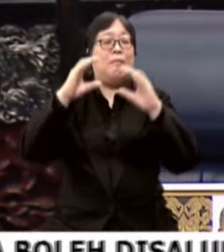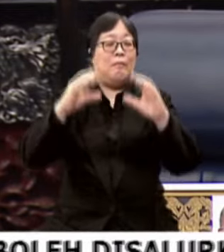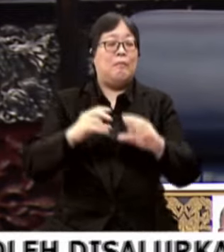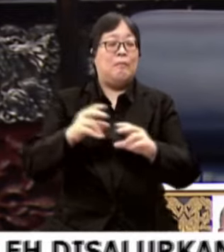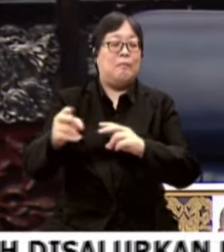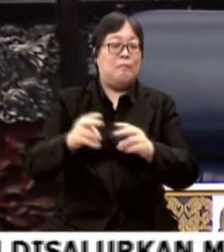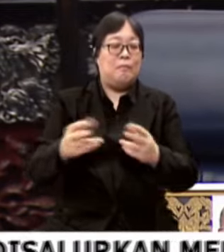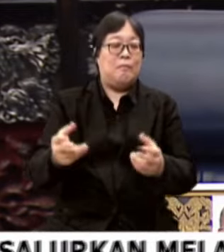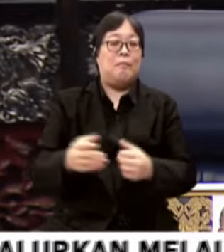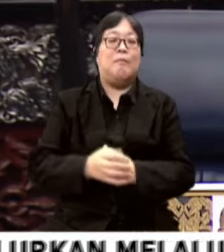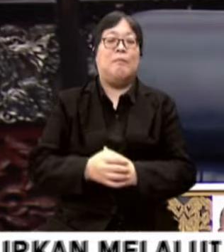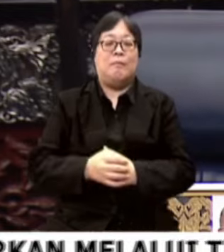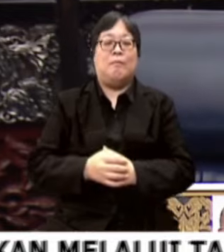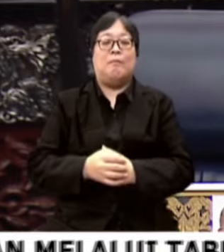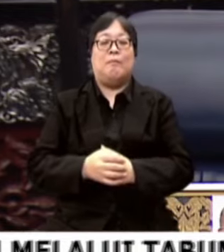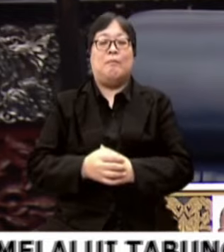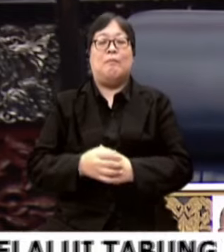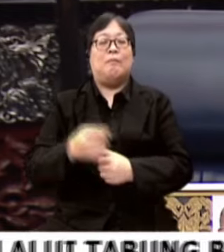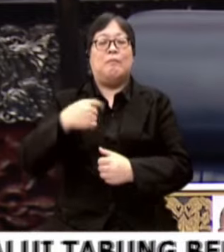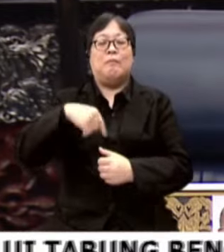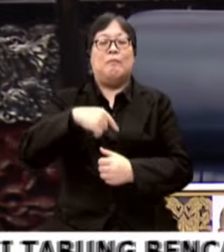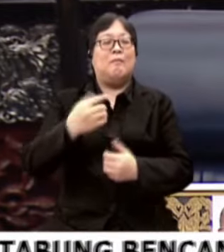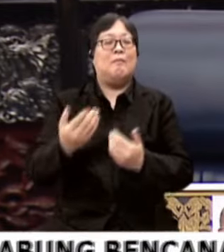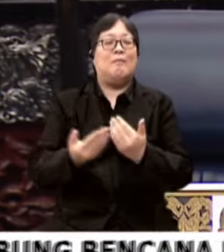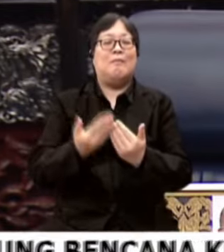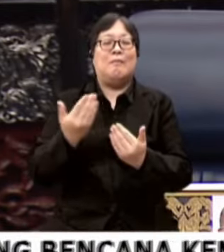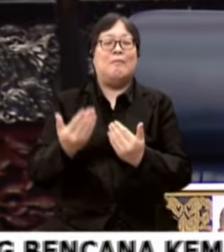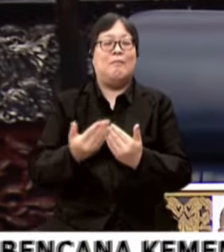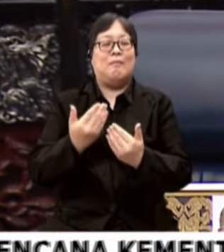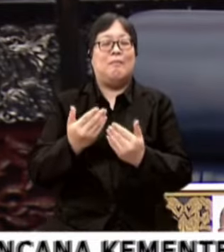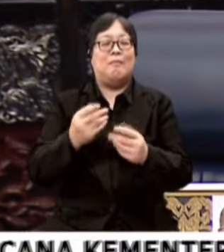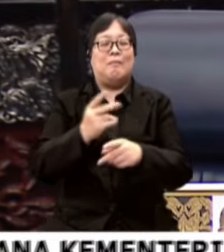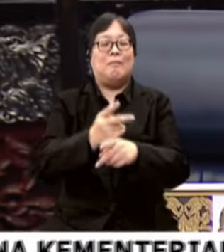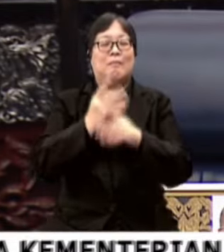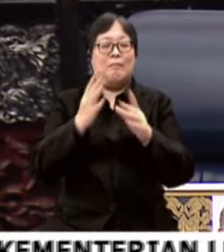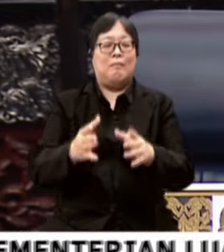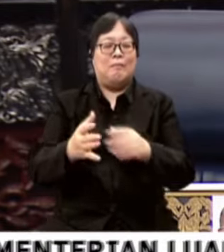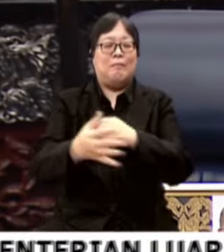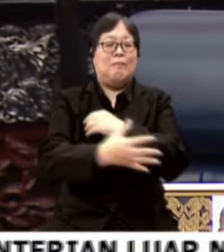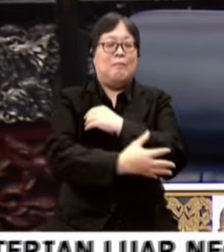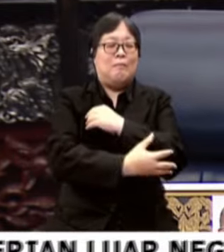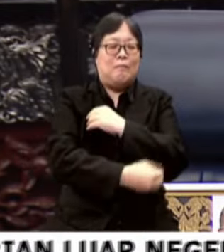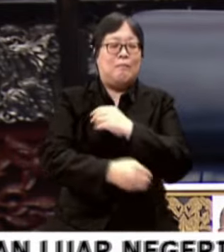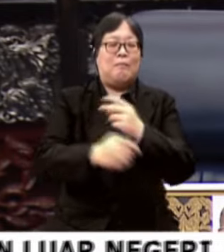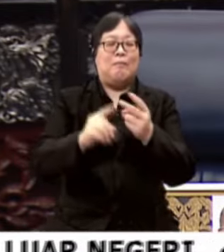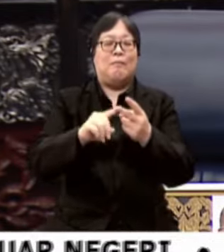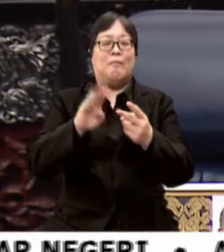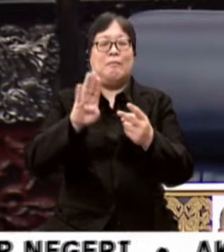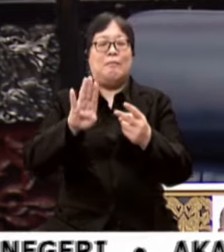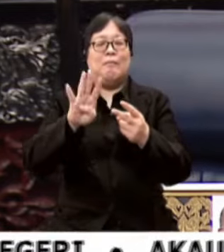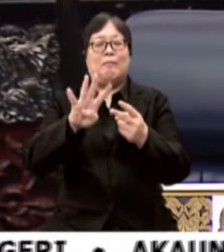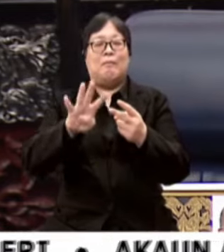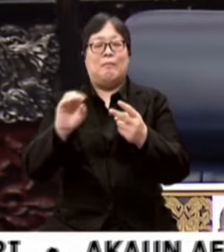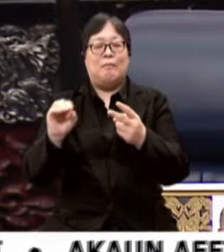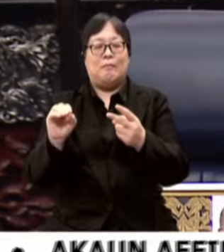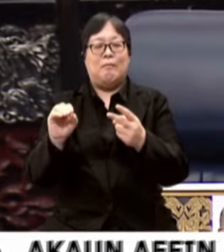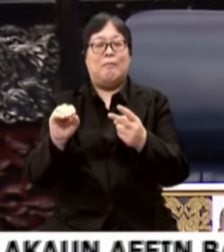dilakukan dalam use memudahkan peminjam dari golongan miskin dan isi rumah di 40